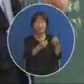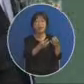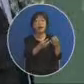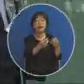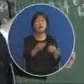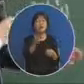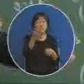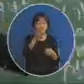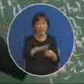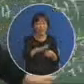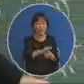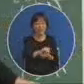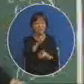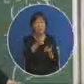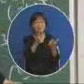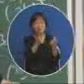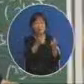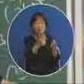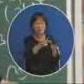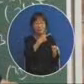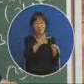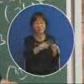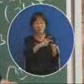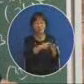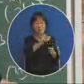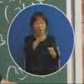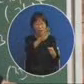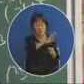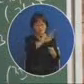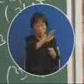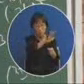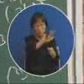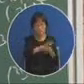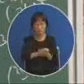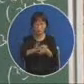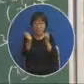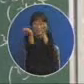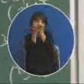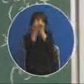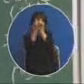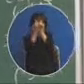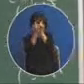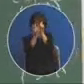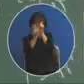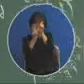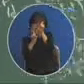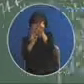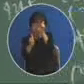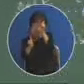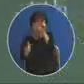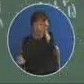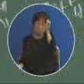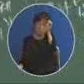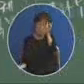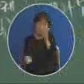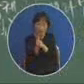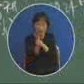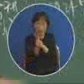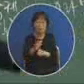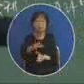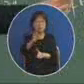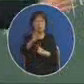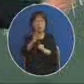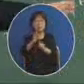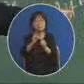선생인데 달라요. Yes, it may all be the same position, all the same teachers, but they're different. You're different, unprecedented. 여러분 직장 현장이 뭡니까?